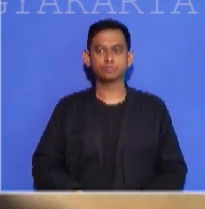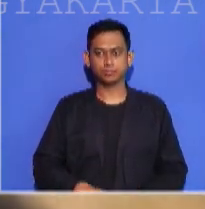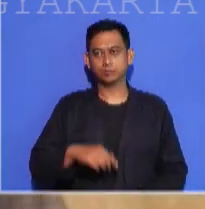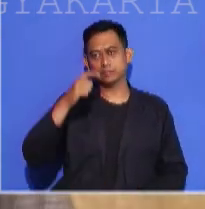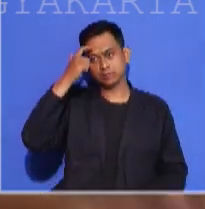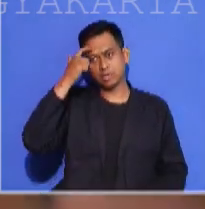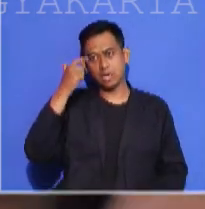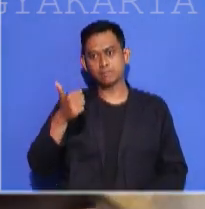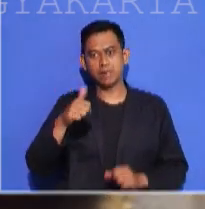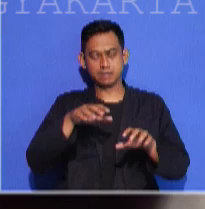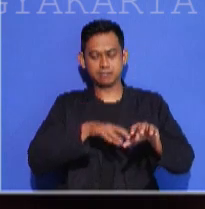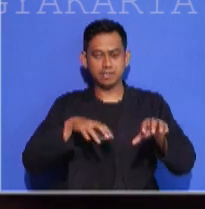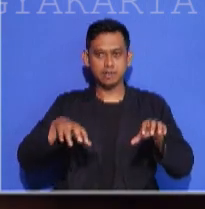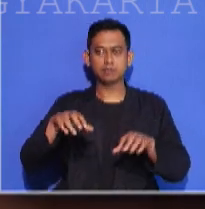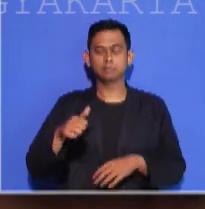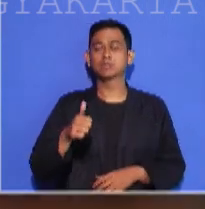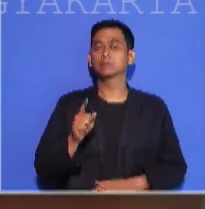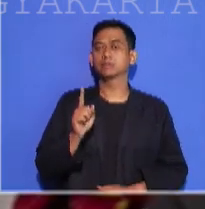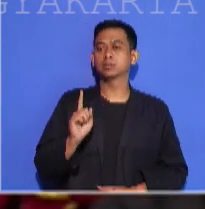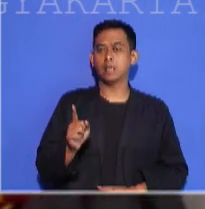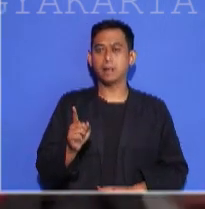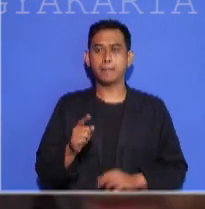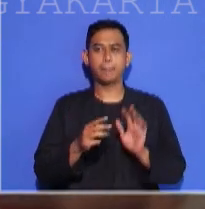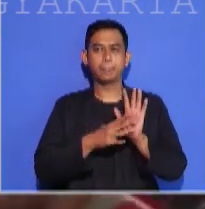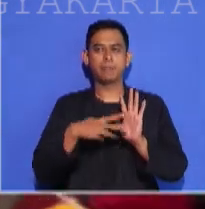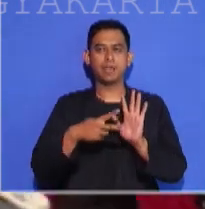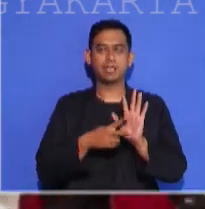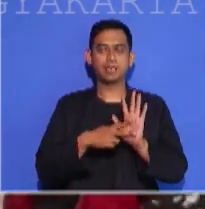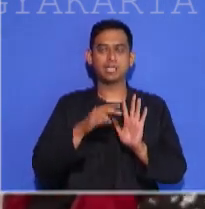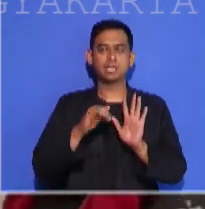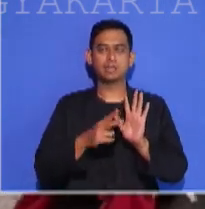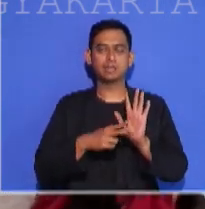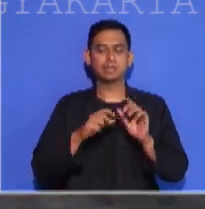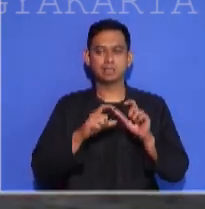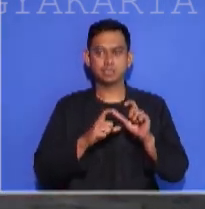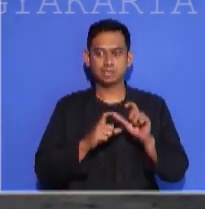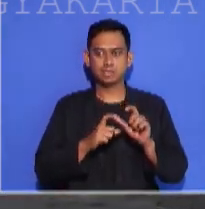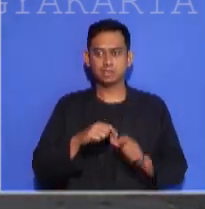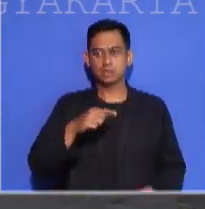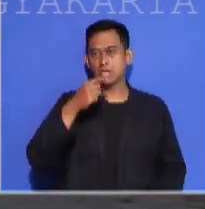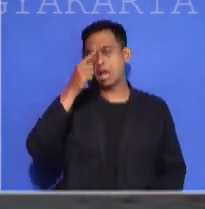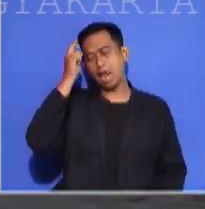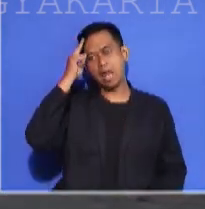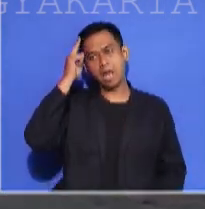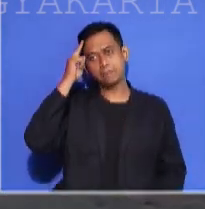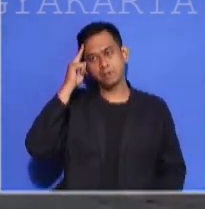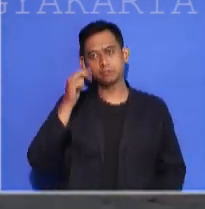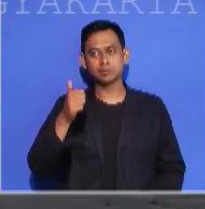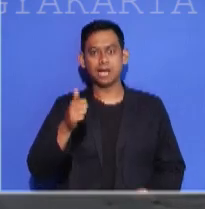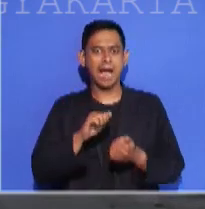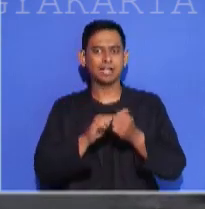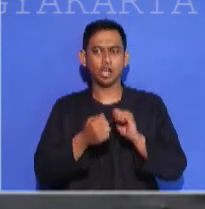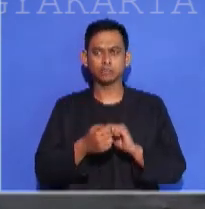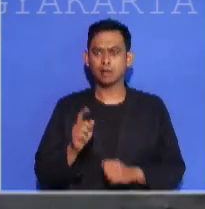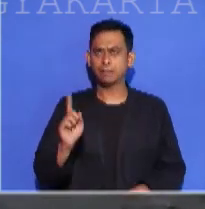beberapa negara yang disebut sebagai meningitis belt yang dekat dengan Arab Saudi dalam beberapa kasus meningitis juga dapat